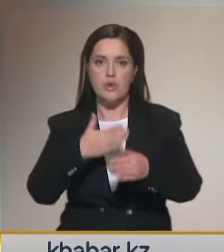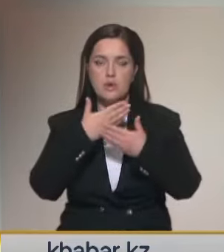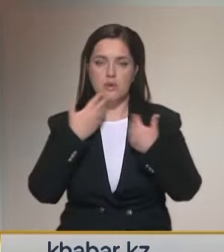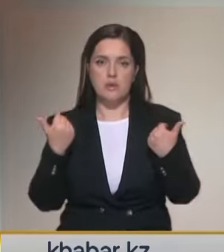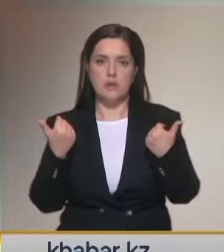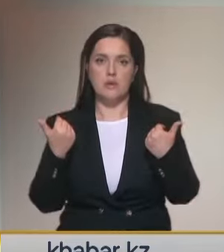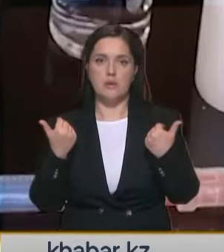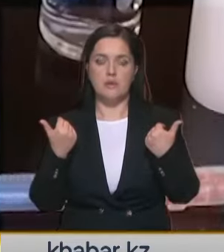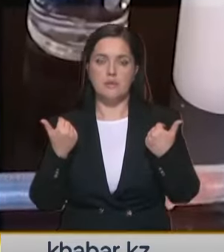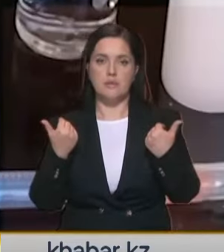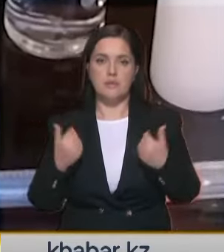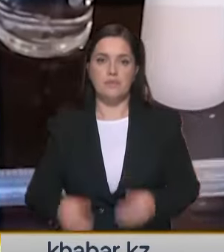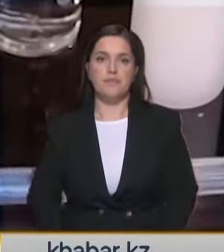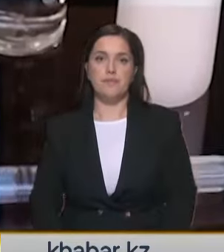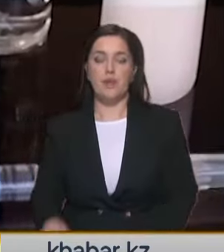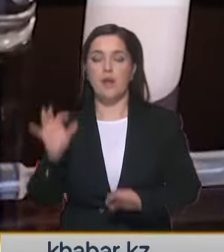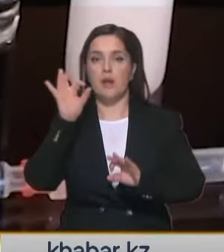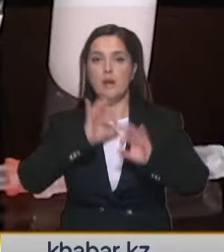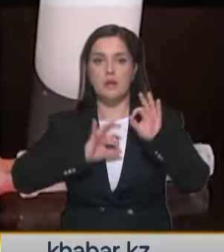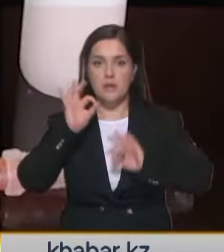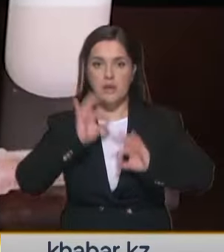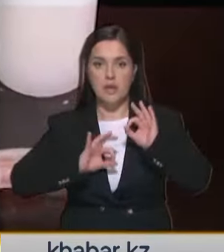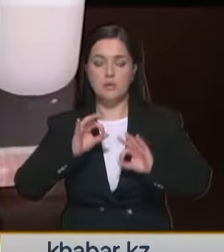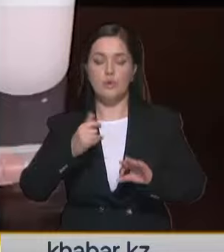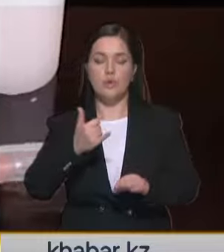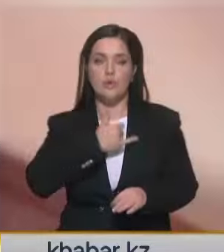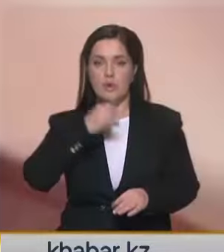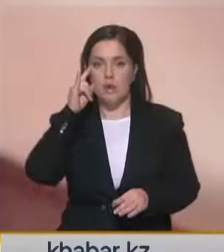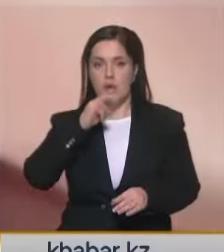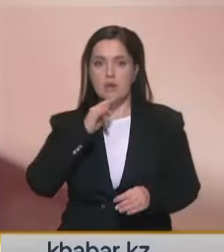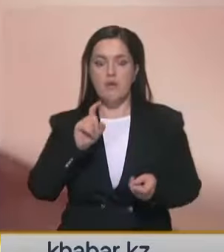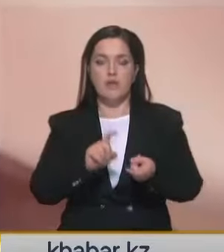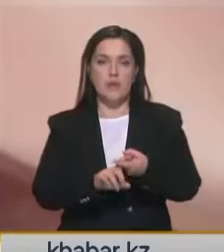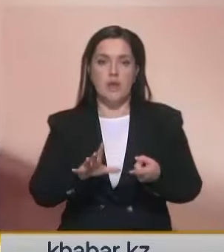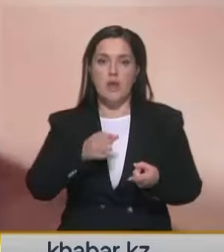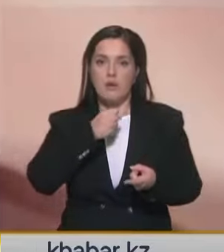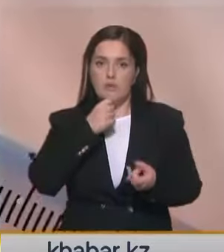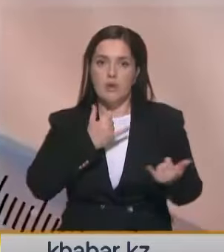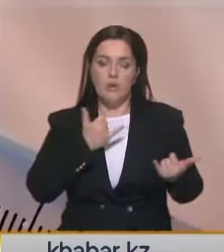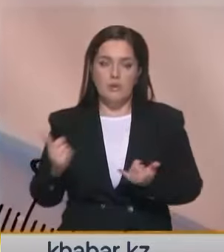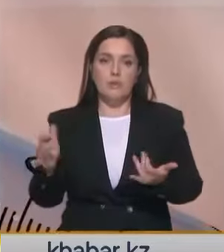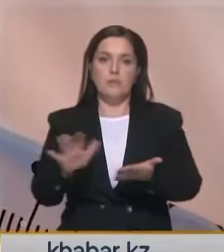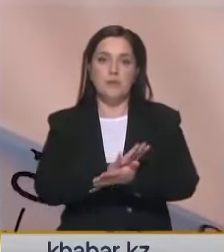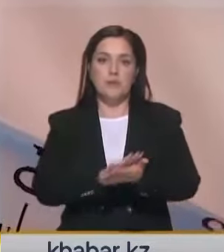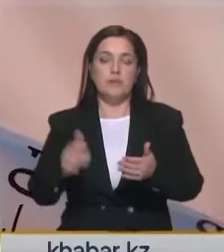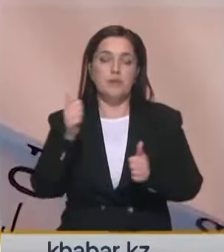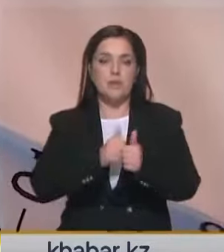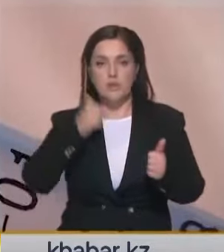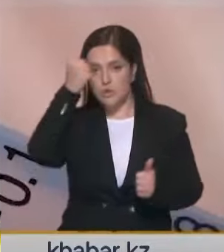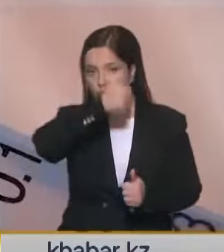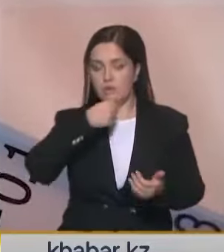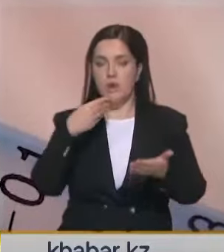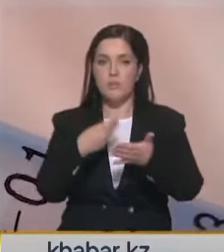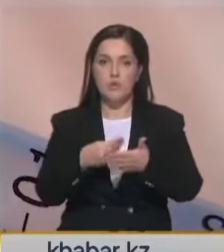которые ранее встречались. Лекарства и препараты пациентам в нашей стране вне зависимости от возраста предоставляют бесплатно. На это ежегодно из бюджета